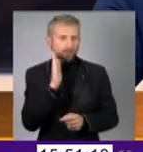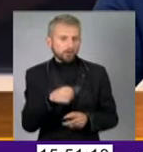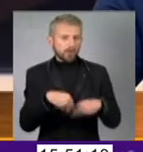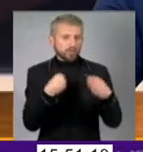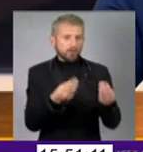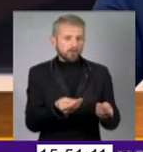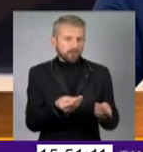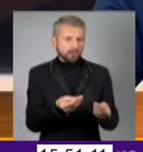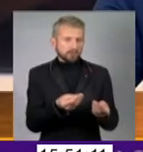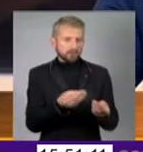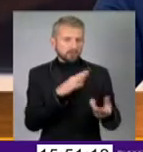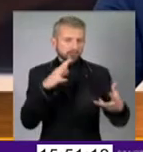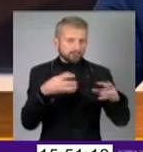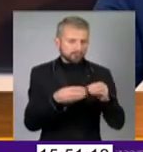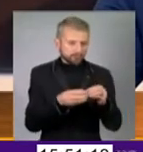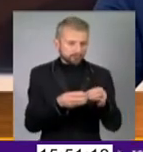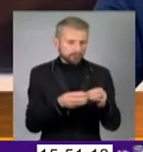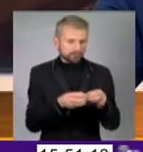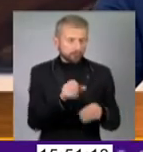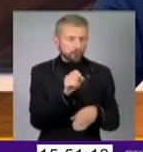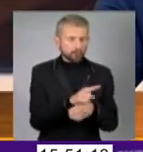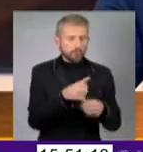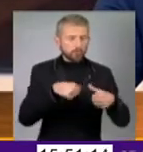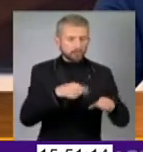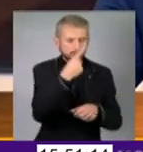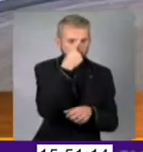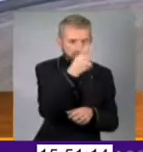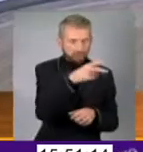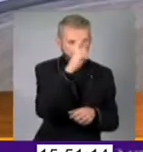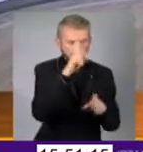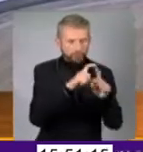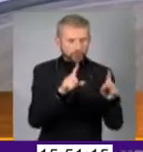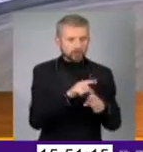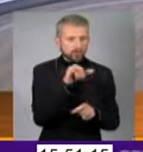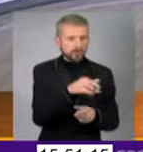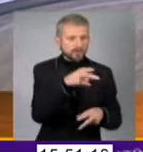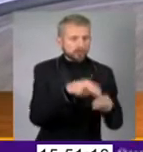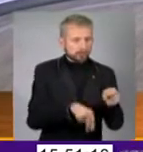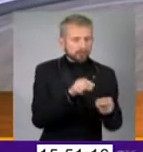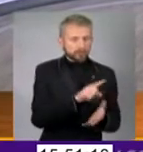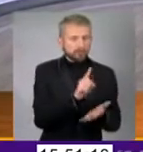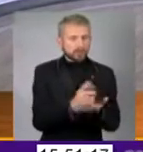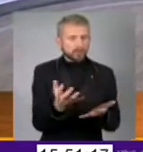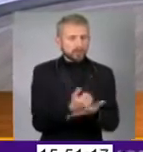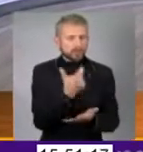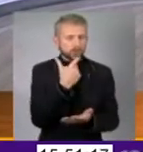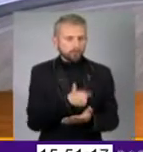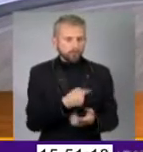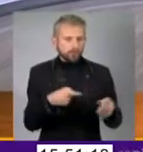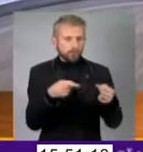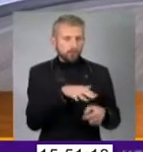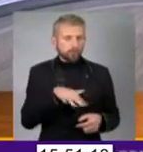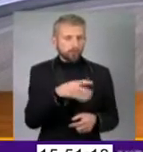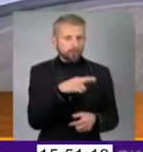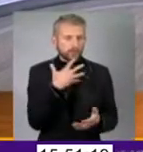давати доручення від комісії попередити відповідні державні установи про те, що в них закінчується, і вони мають собі знайти відповідні площини для